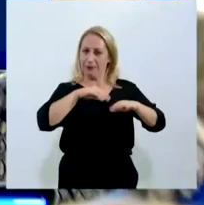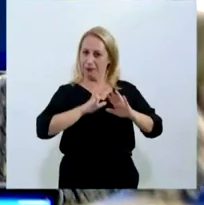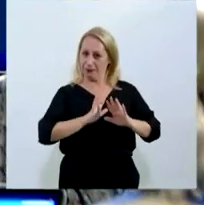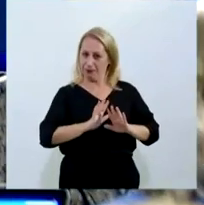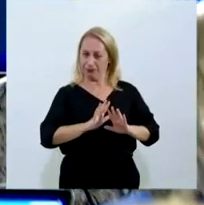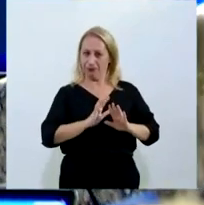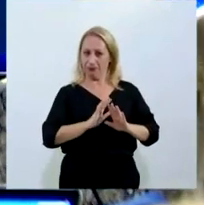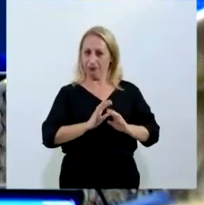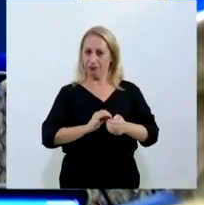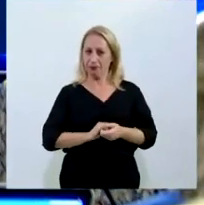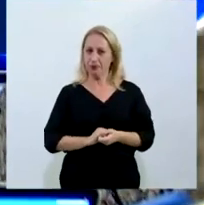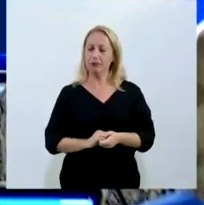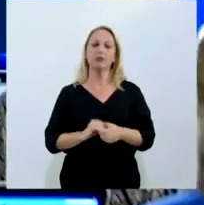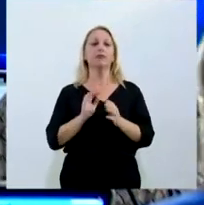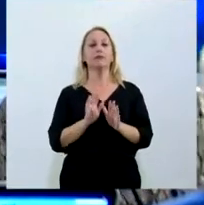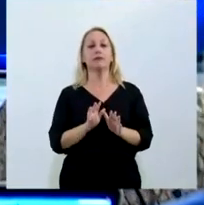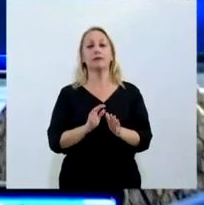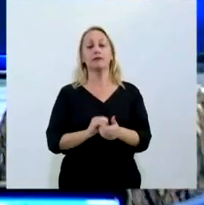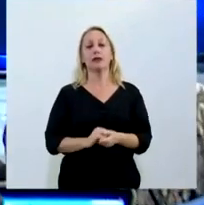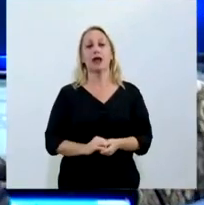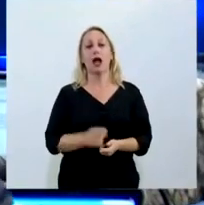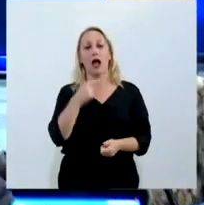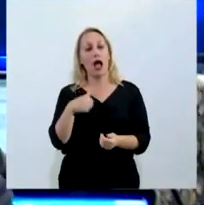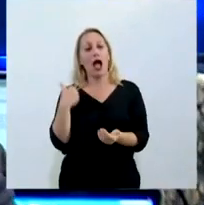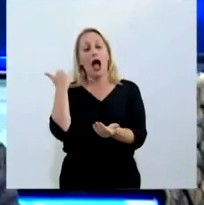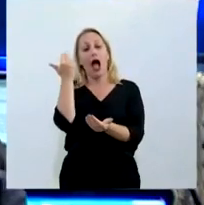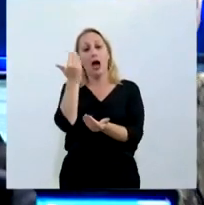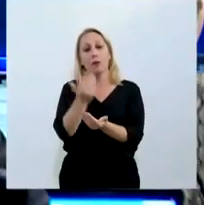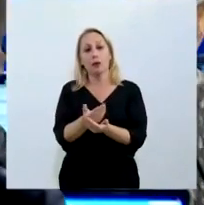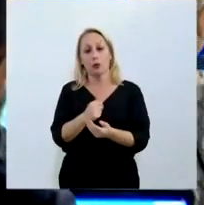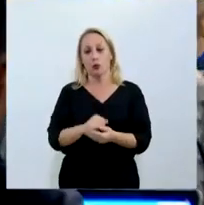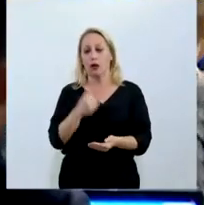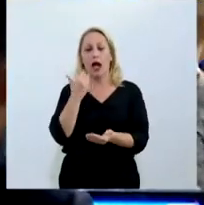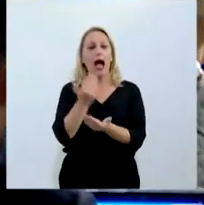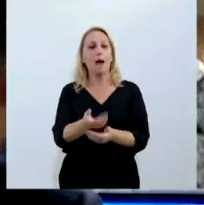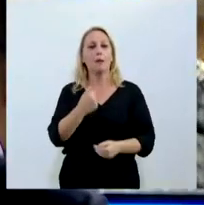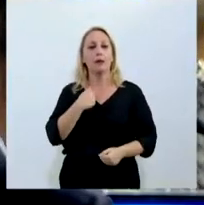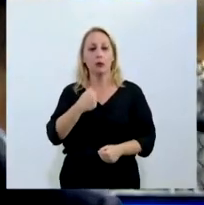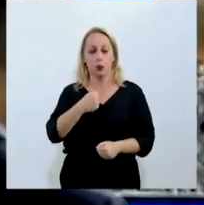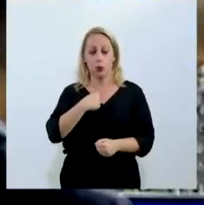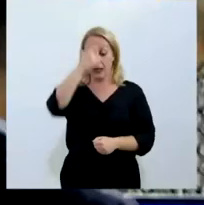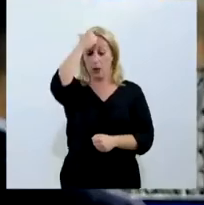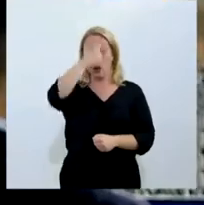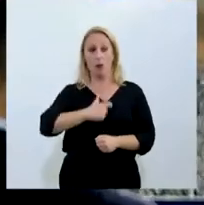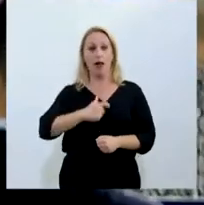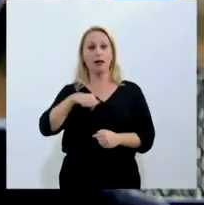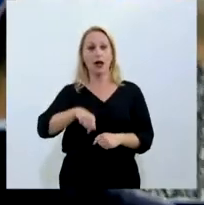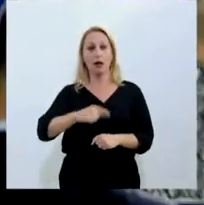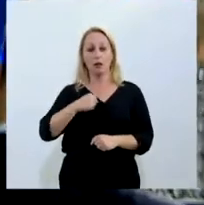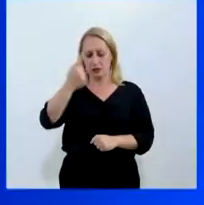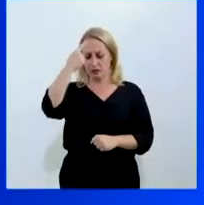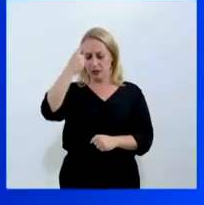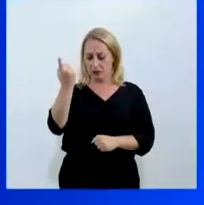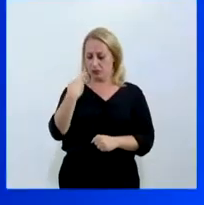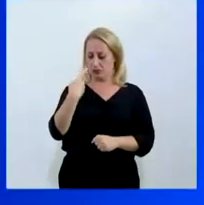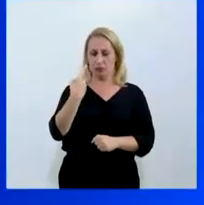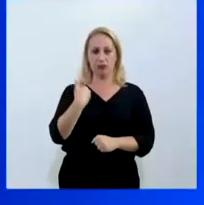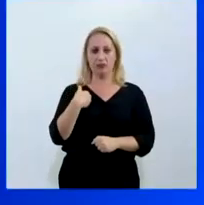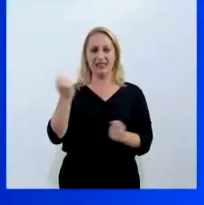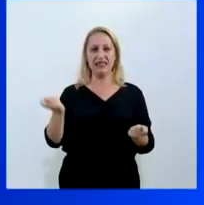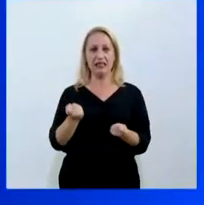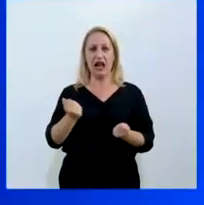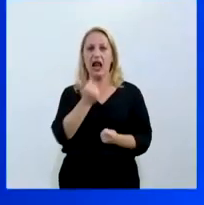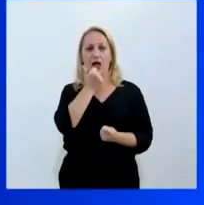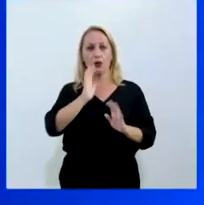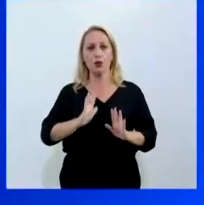ερωτήματα. Έχω την απέτηση πρώτα και πάνω απ' όλα από τον εαυτό μου να κάνω πάντα σκληρή αυτοκριτική για το τι δεν πήγε καλά. Και αυτήν κάνω